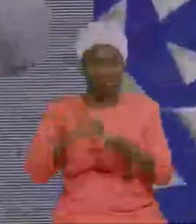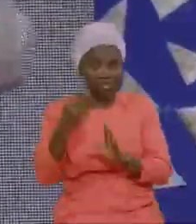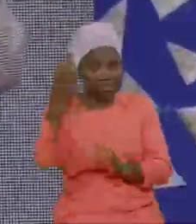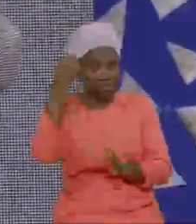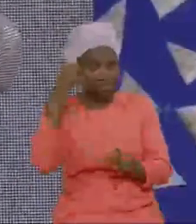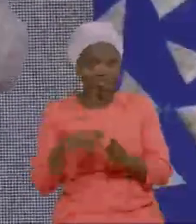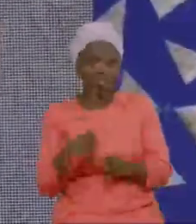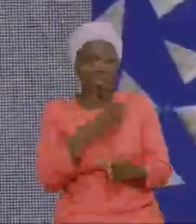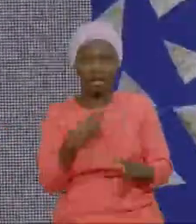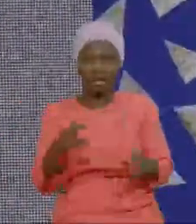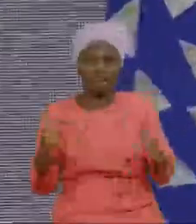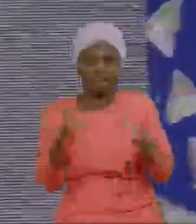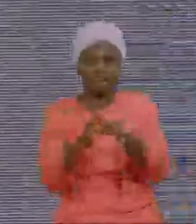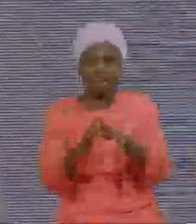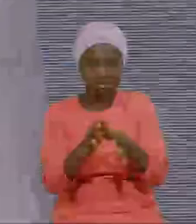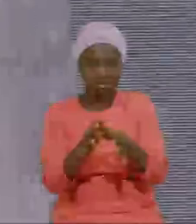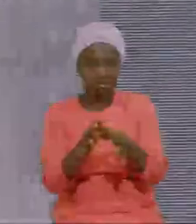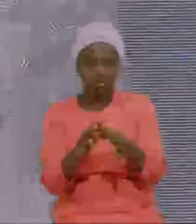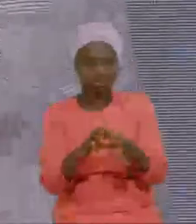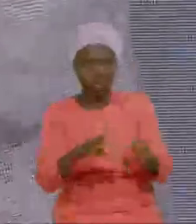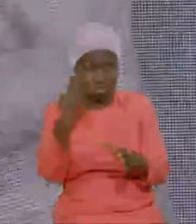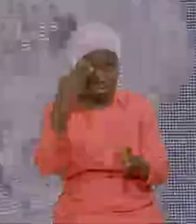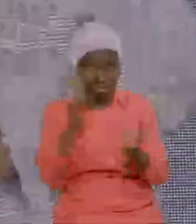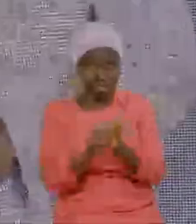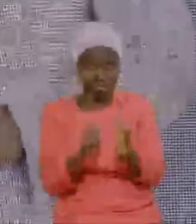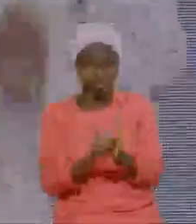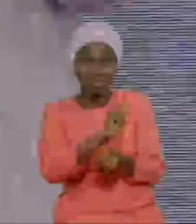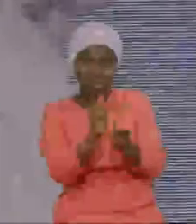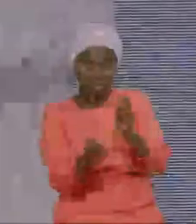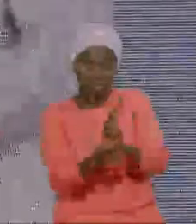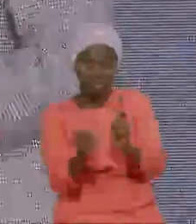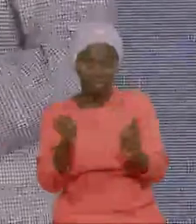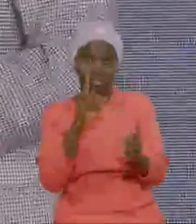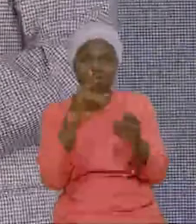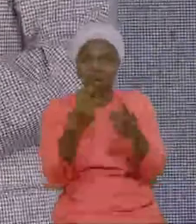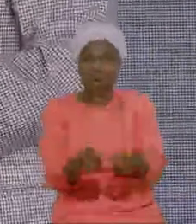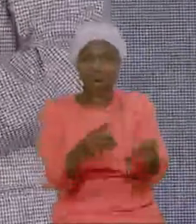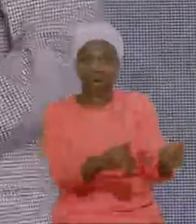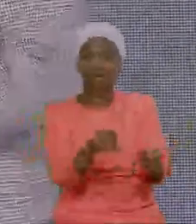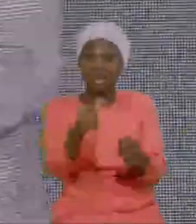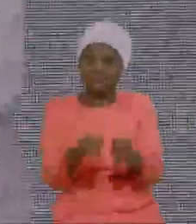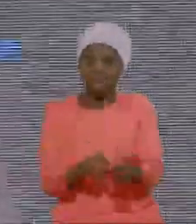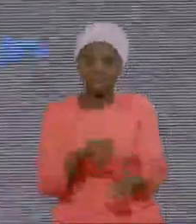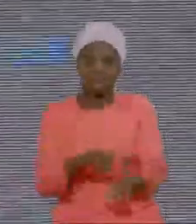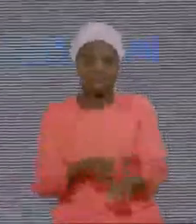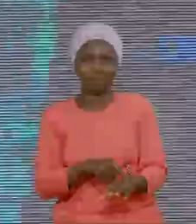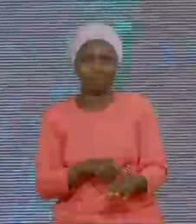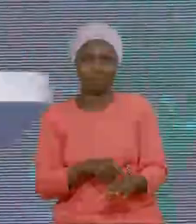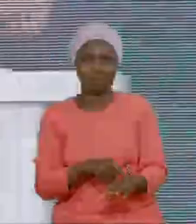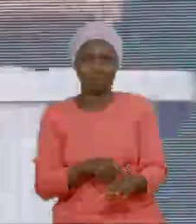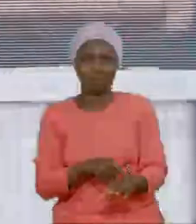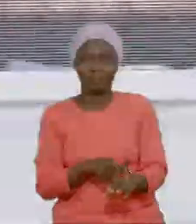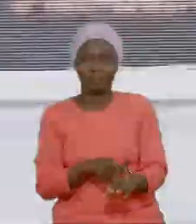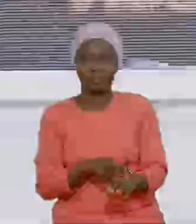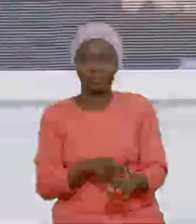cerveau connection. Et les connexions? Do you know that changes are taking place every time? Est-ce que vous savez que les changements